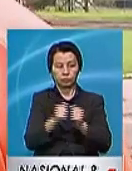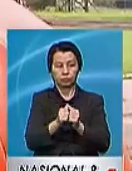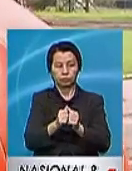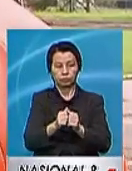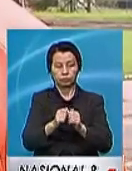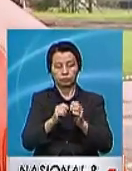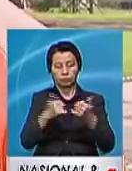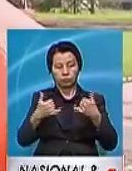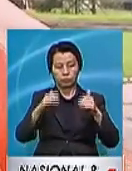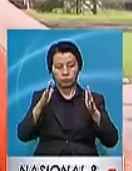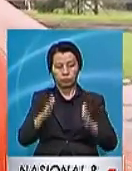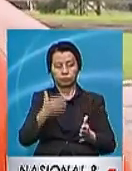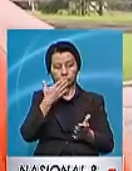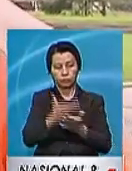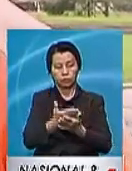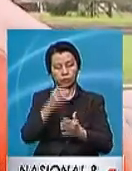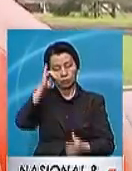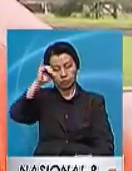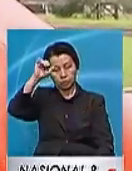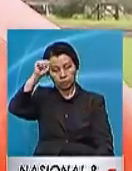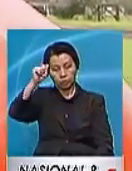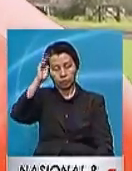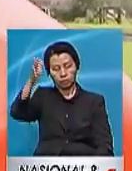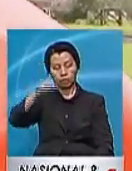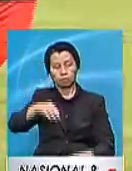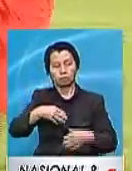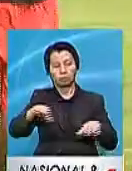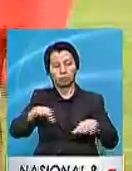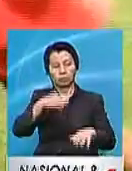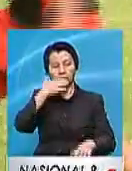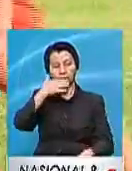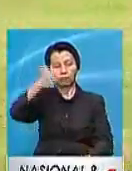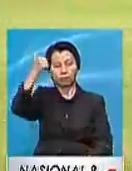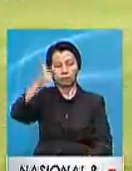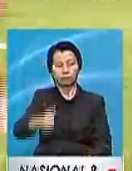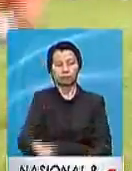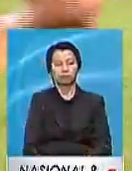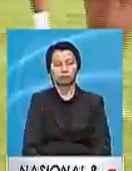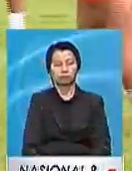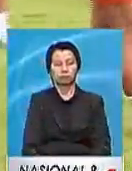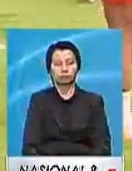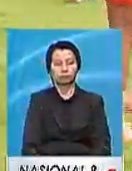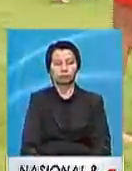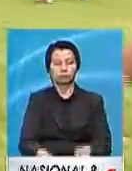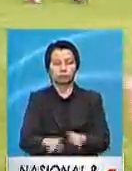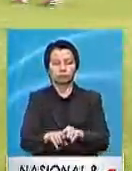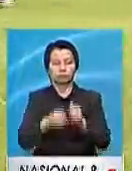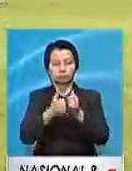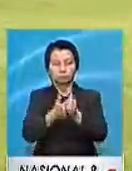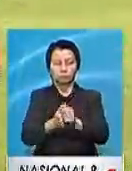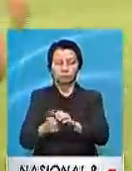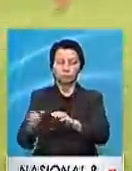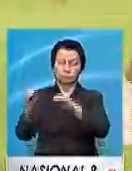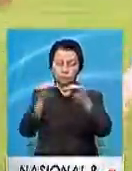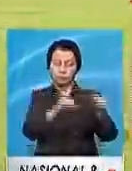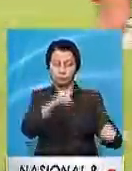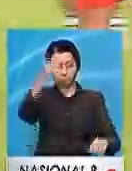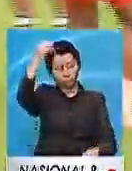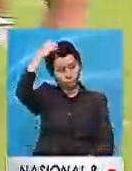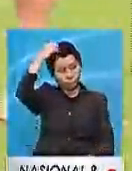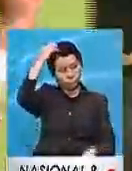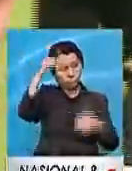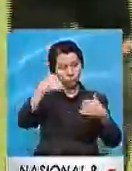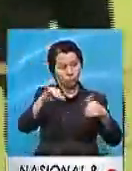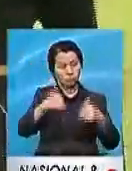good Insyaallah akan peri yang terbaikah turut mengikut jejak mereka berhijrah ke Selangor adalah pemain sayap